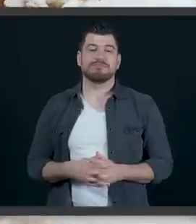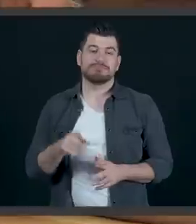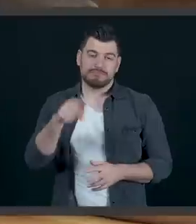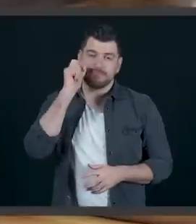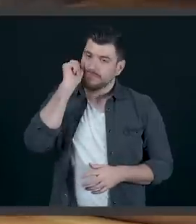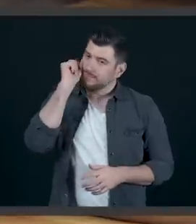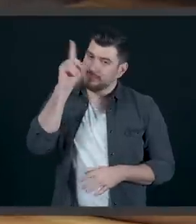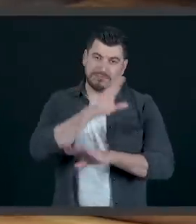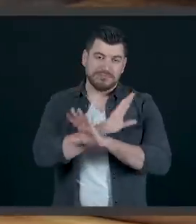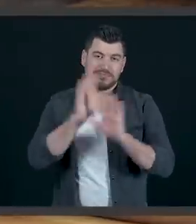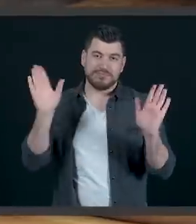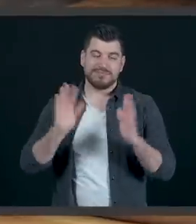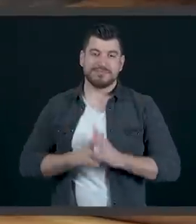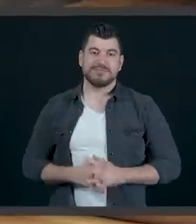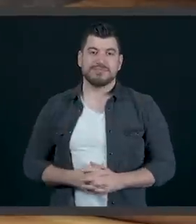Είναι φανταστική.